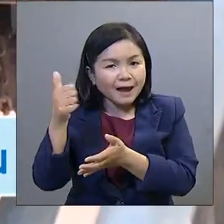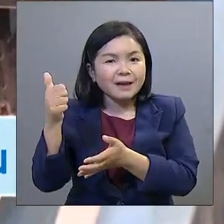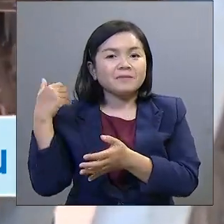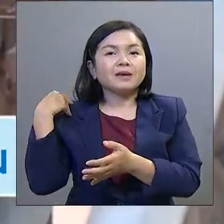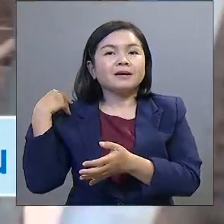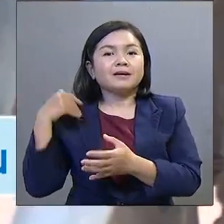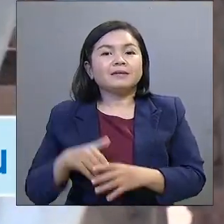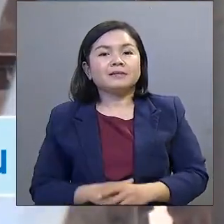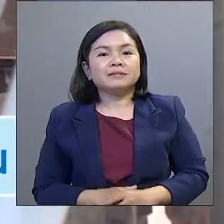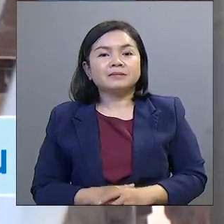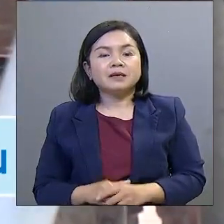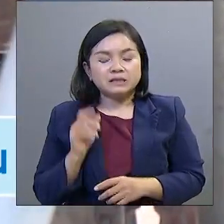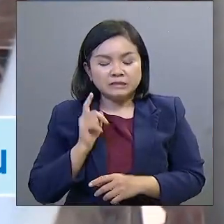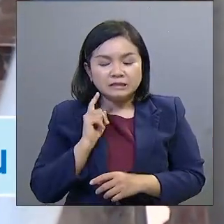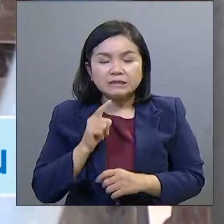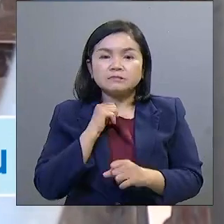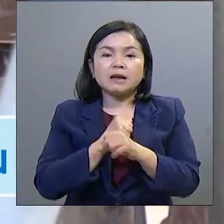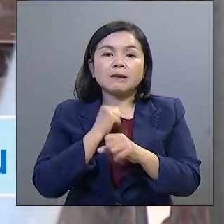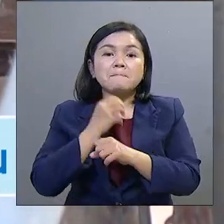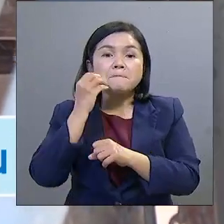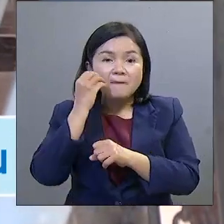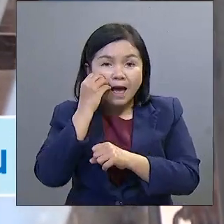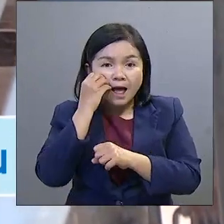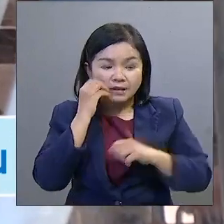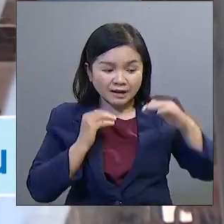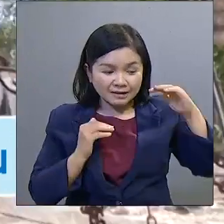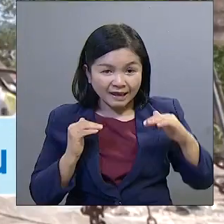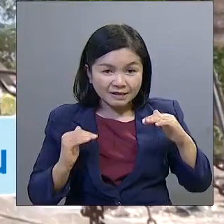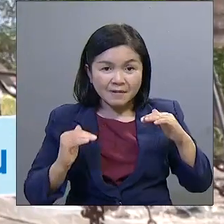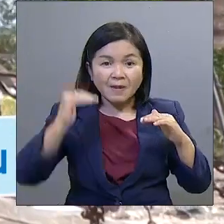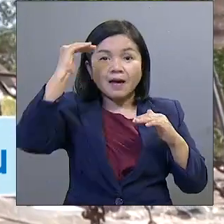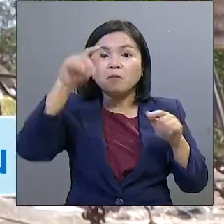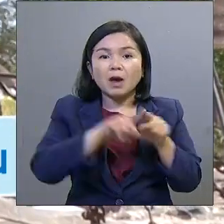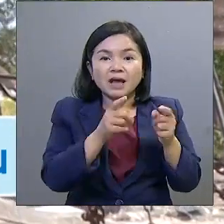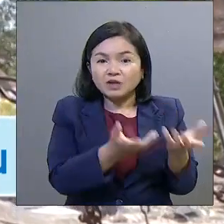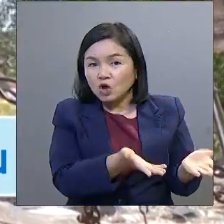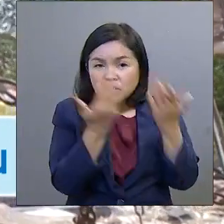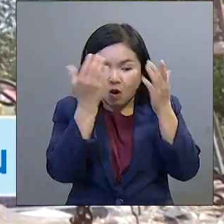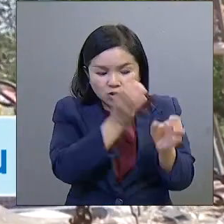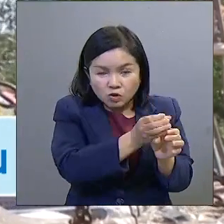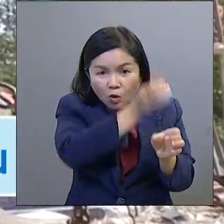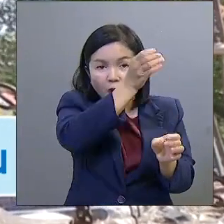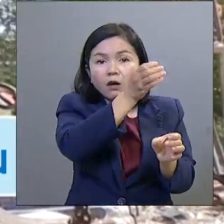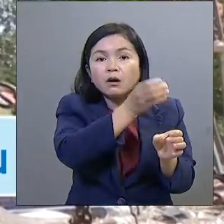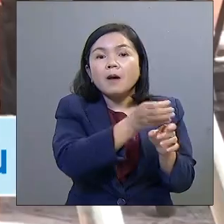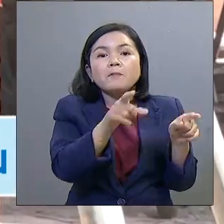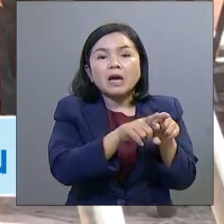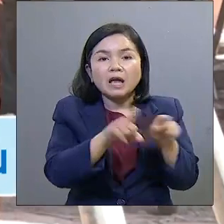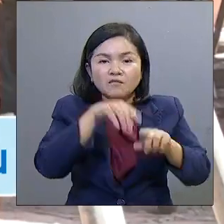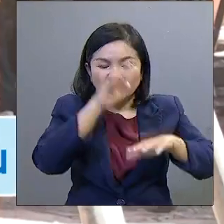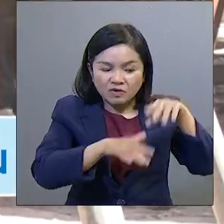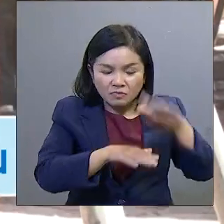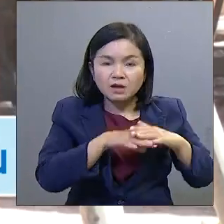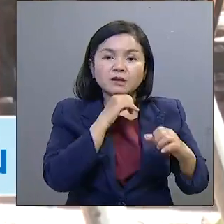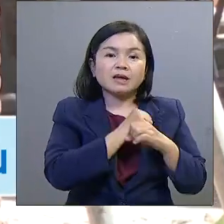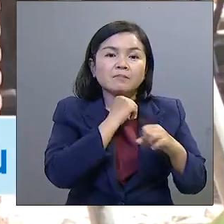ถูกต้องจริงๆเนี่ยค่ะดีดบ้านจริงๆเพราะว่าเขาก็ตอกออกจากเสาเข็มแบบนี้ล่ะคุณผู้ชมถือว่าเป็นงานช่างอีกหนึ่งอย่างที่นิยมใช้ใน